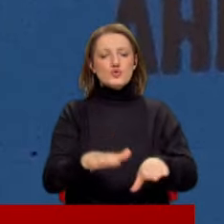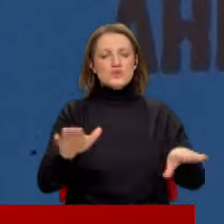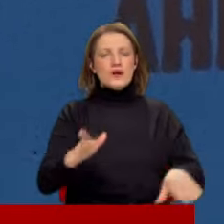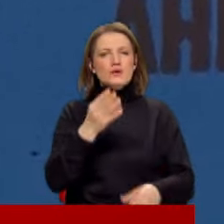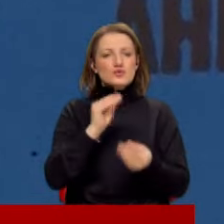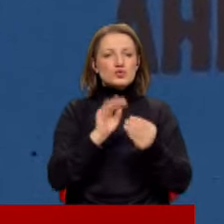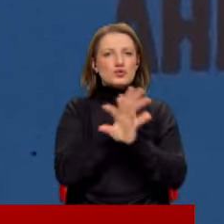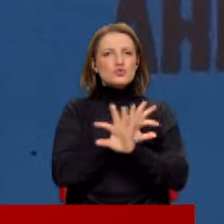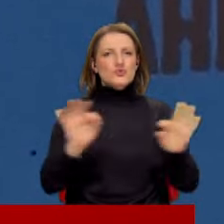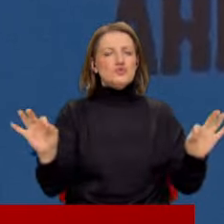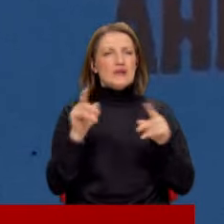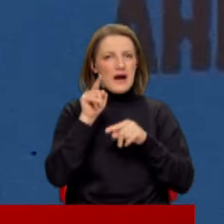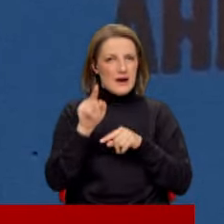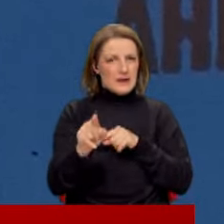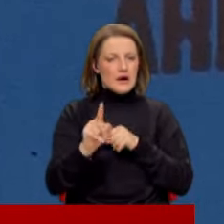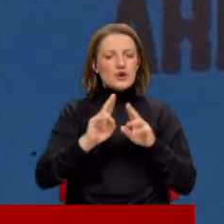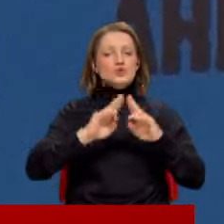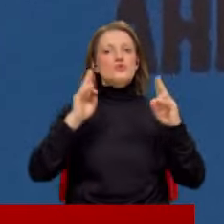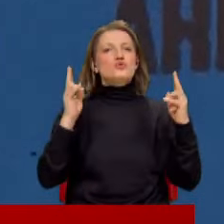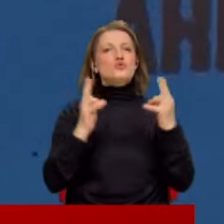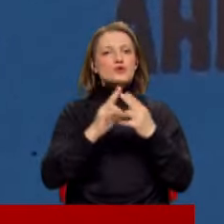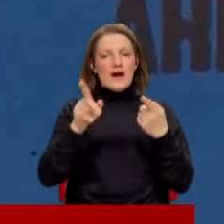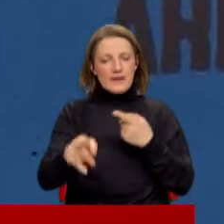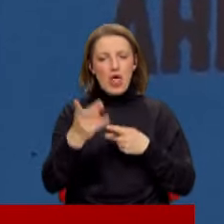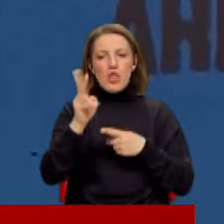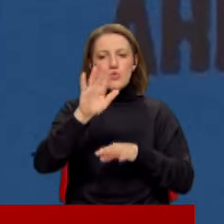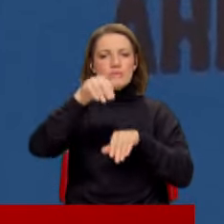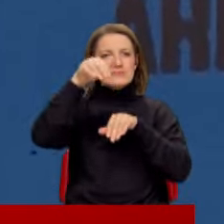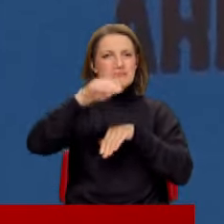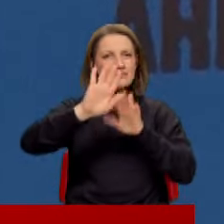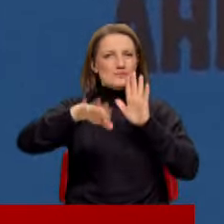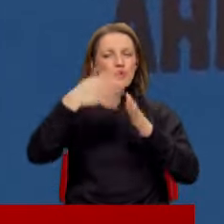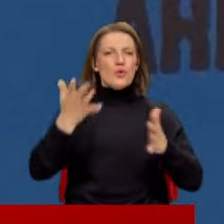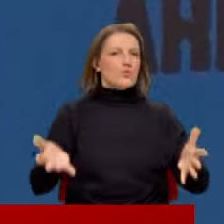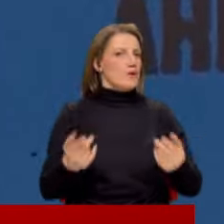masumların ahından dünyada da ahirette de kurtulamazsınız.